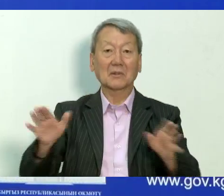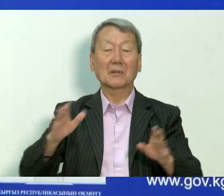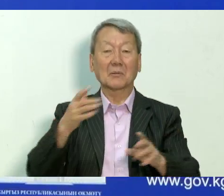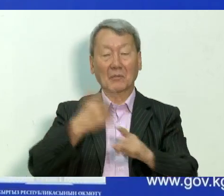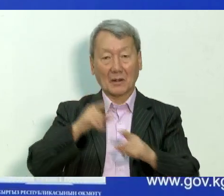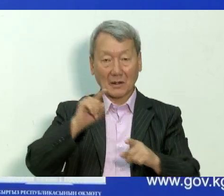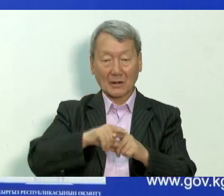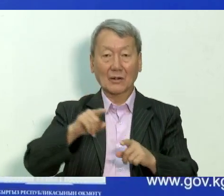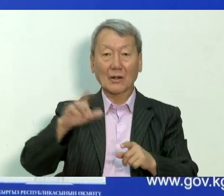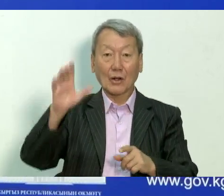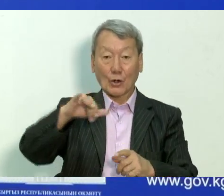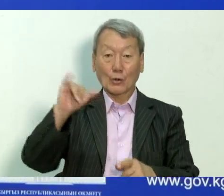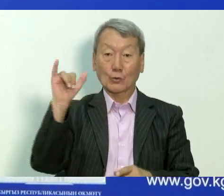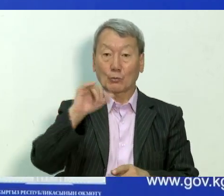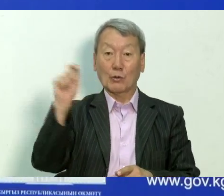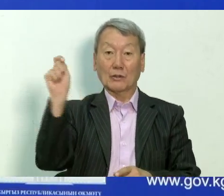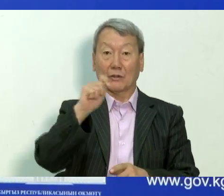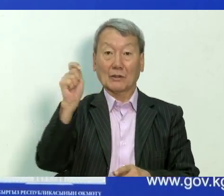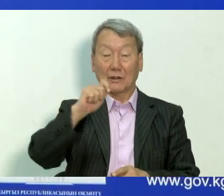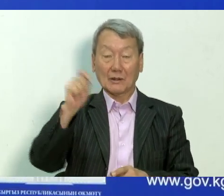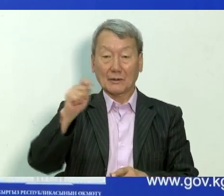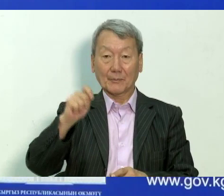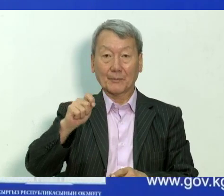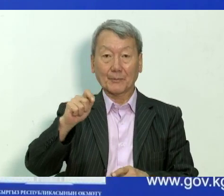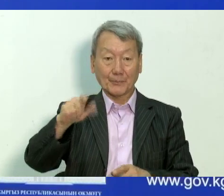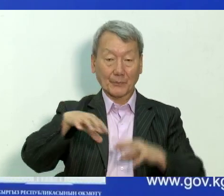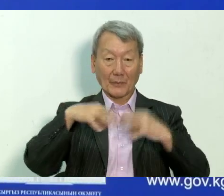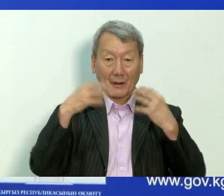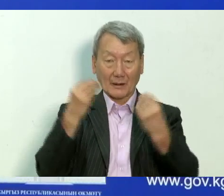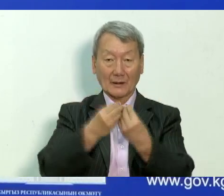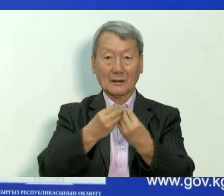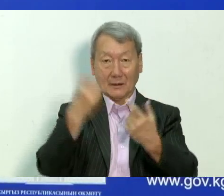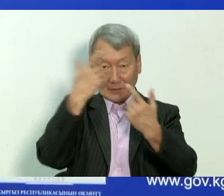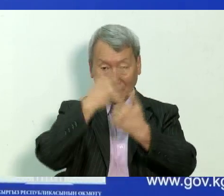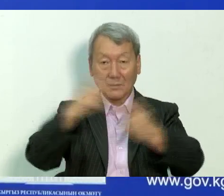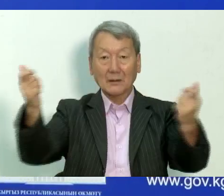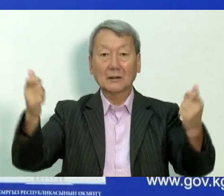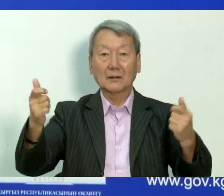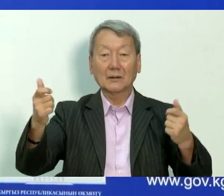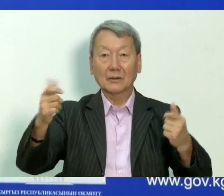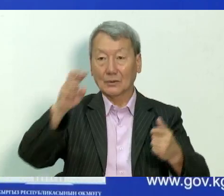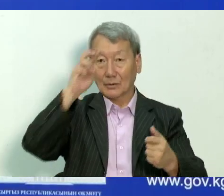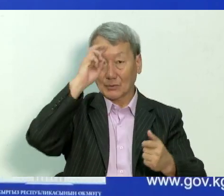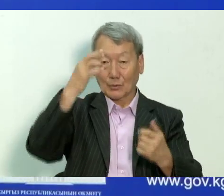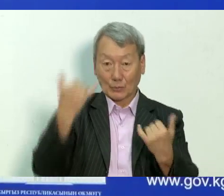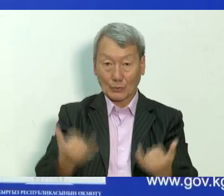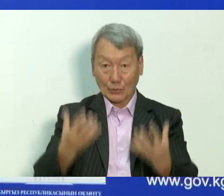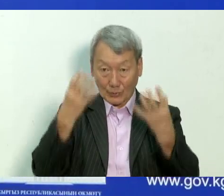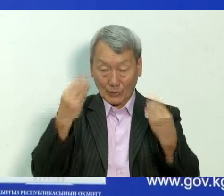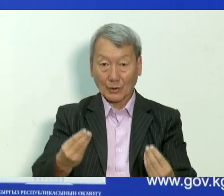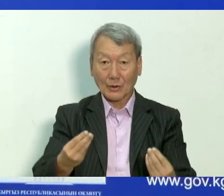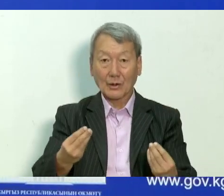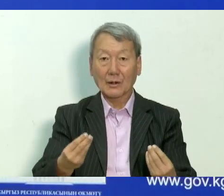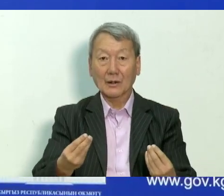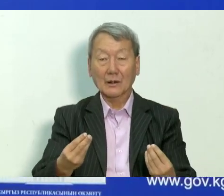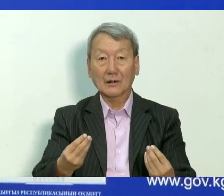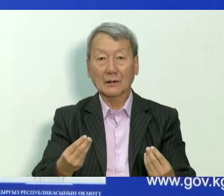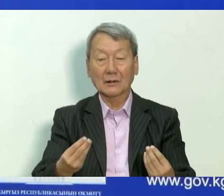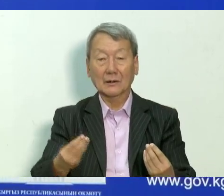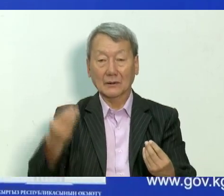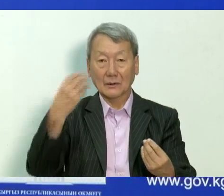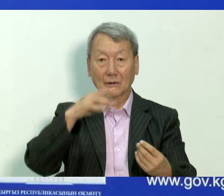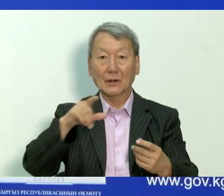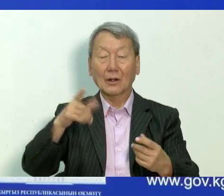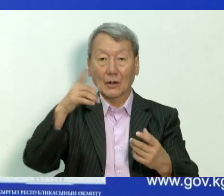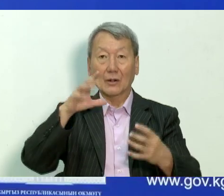ушул дем алыш күндөрү үй бүлө менен бол деген чакырык менен Өкмөт бүгүнкү күндө демалыш күндөрү ошол